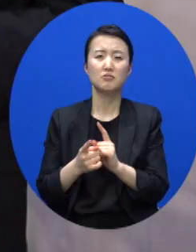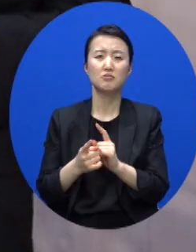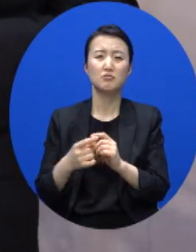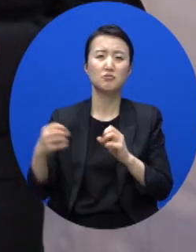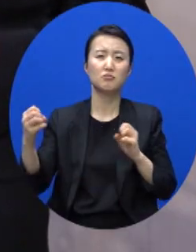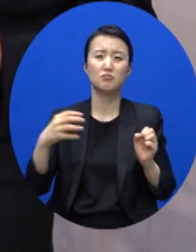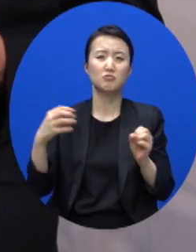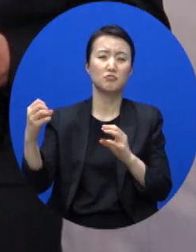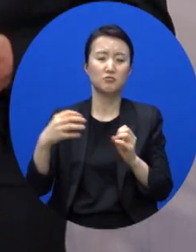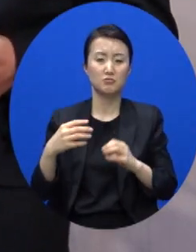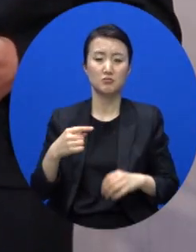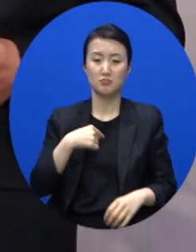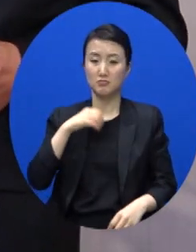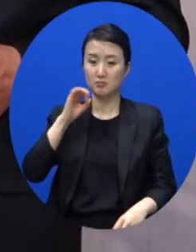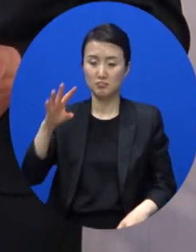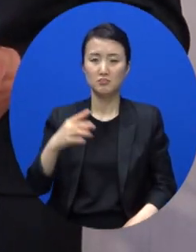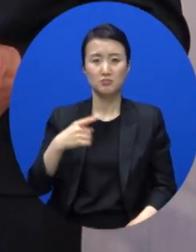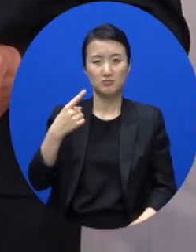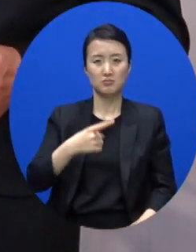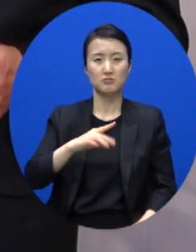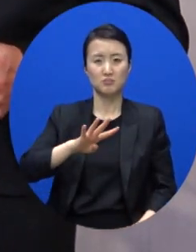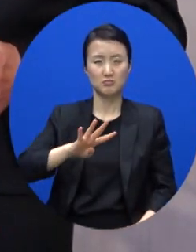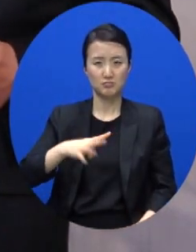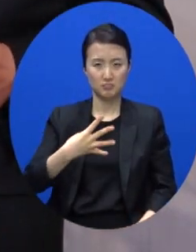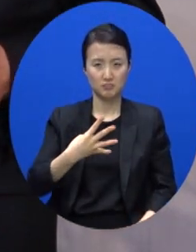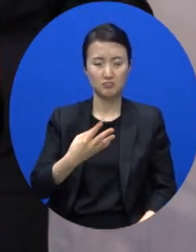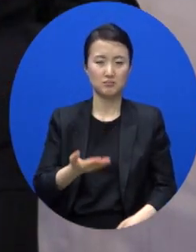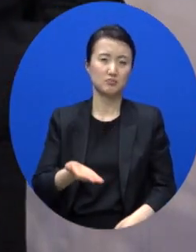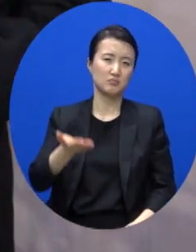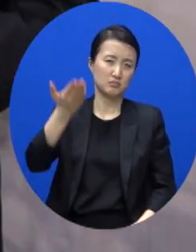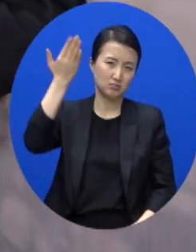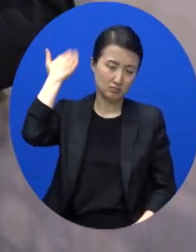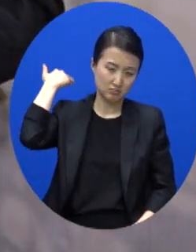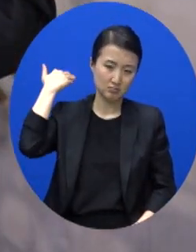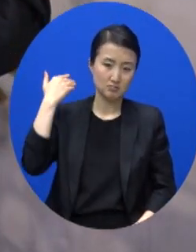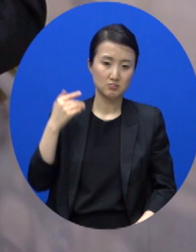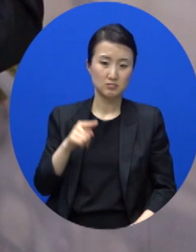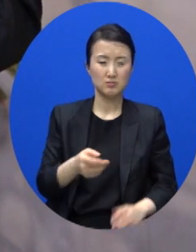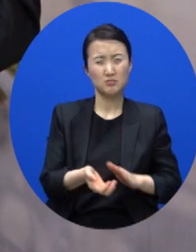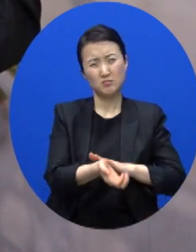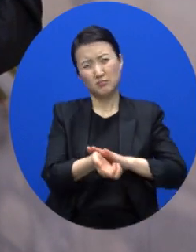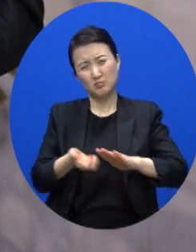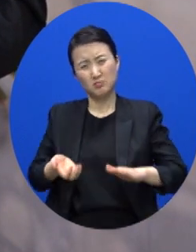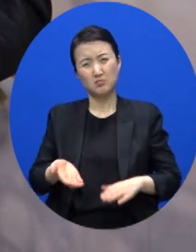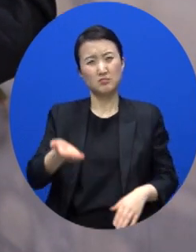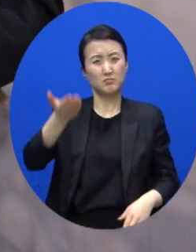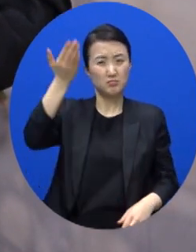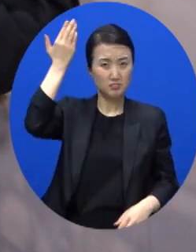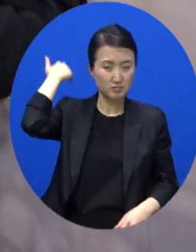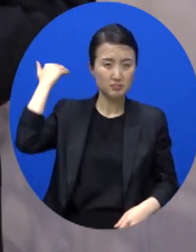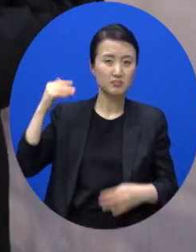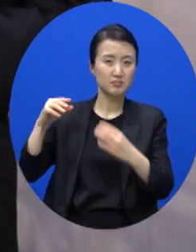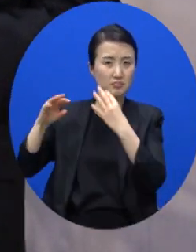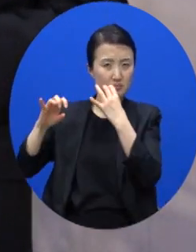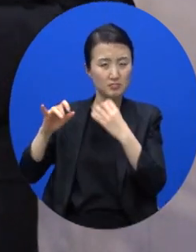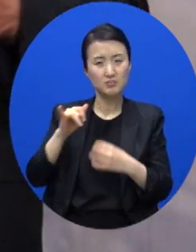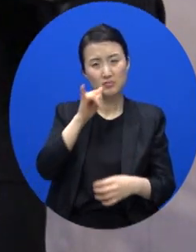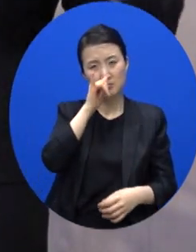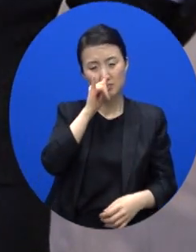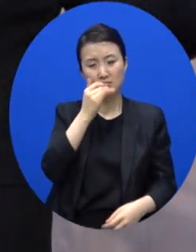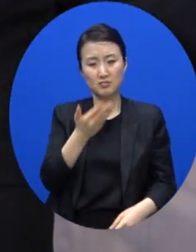연대는 1400년 전이지만은 그 전에 우리가 관악기가 있다고 할지라도